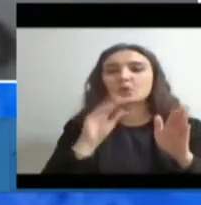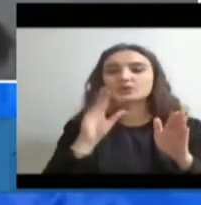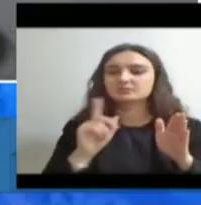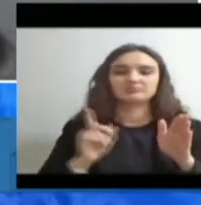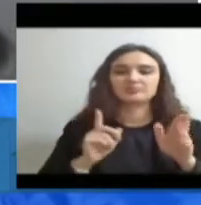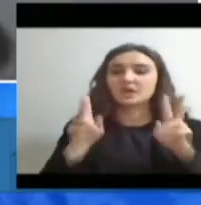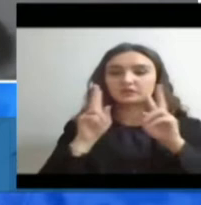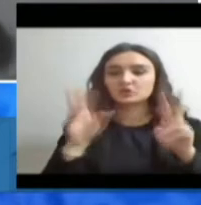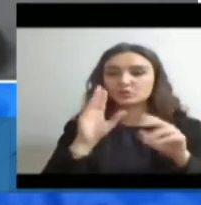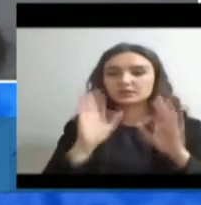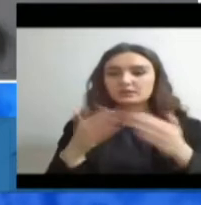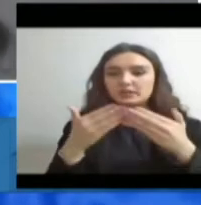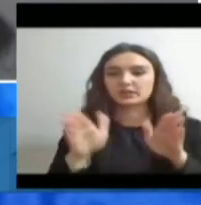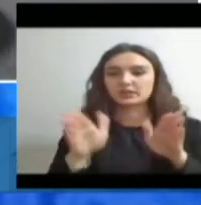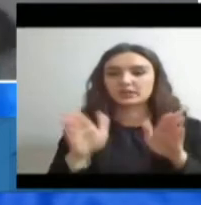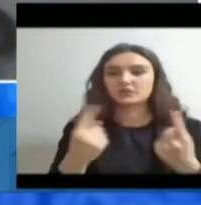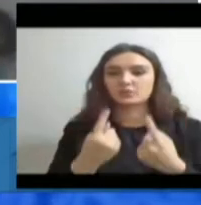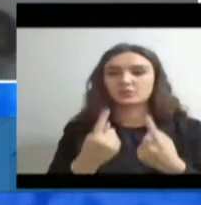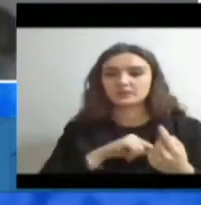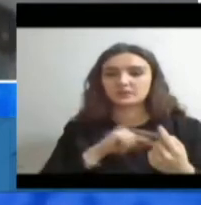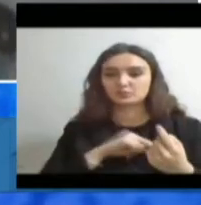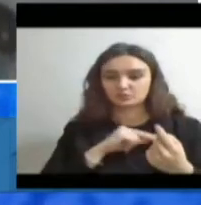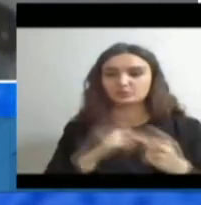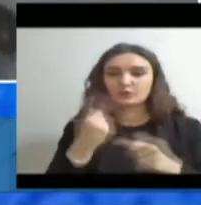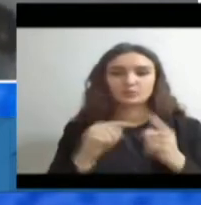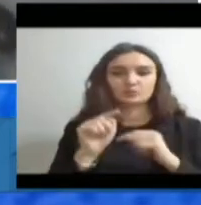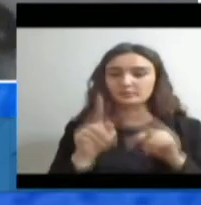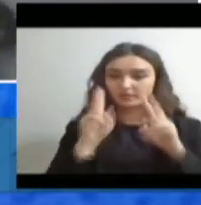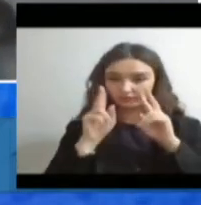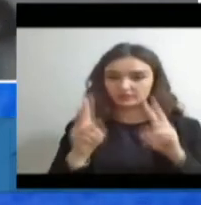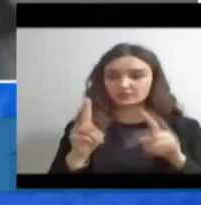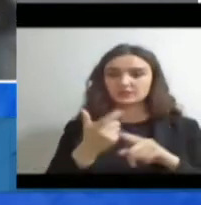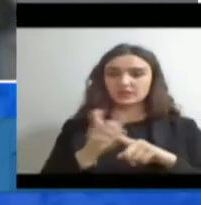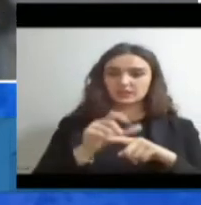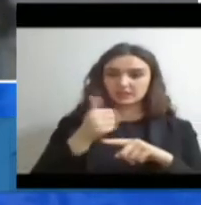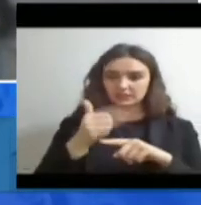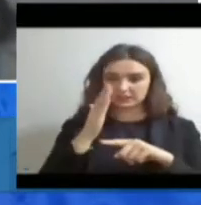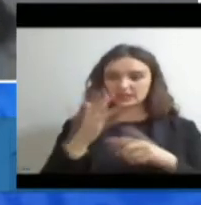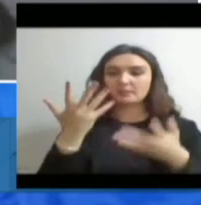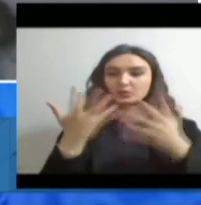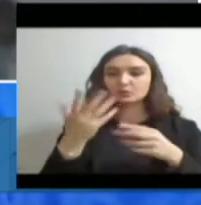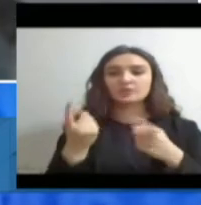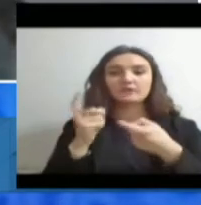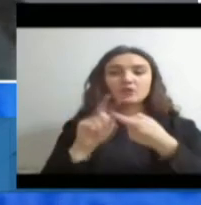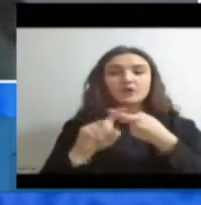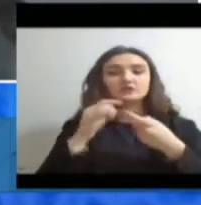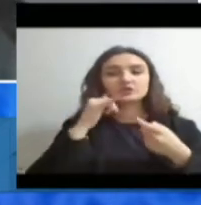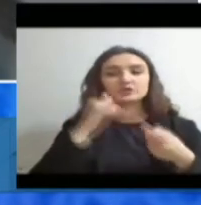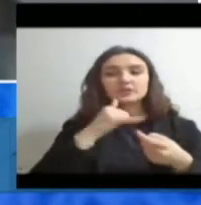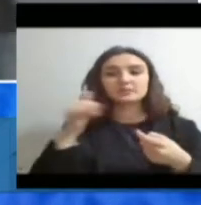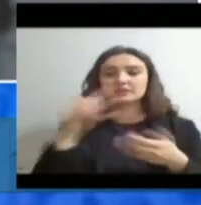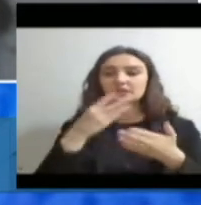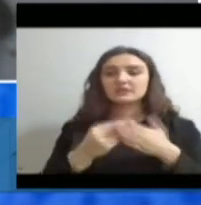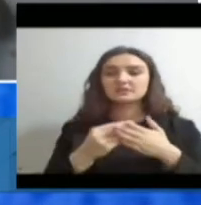ხო, ჩვეულებრივ სამუშაო გარემოში დაბრუნებას, და ძალიან კარგი იქნებოდა თუ დაუკავშირდებიან თავის